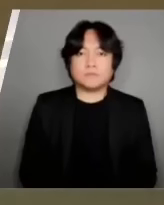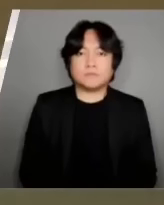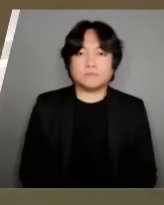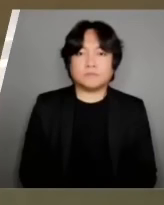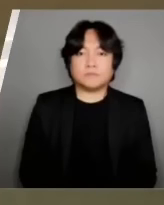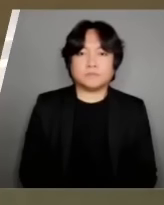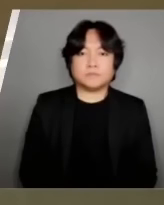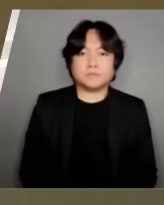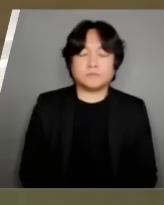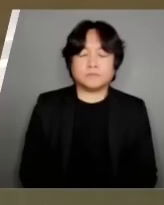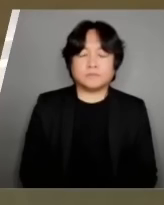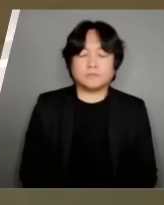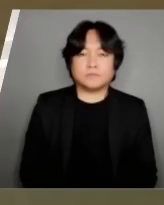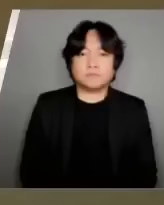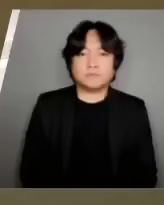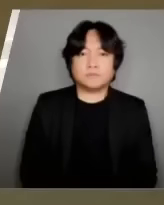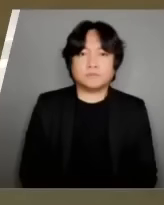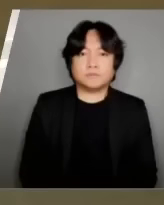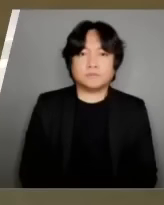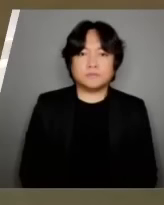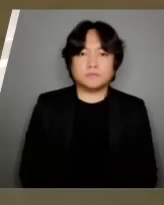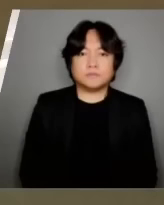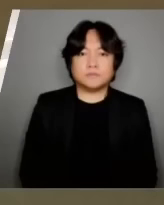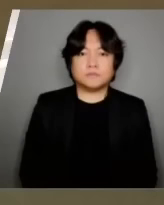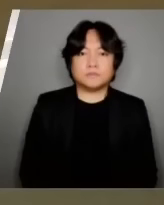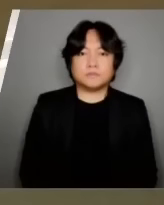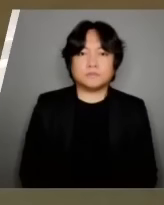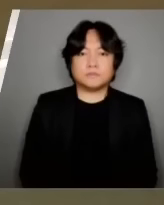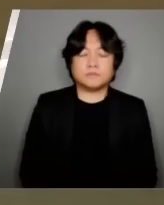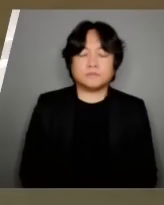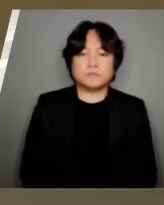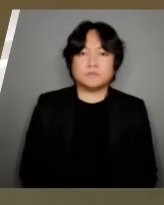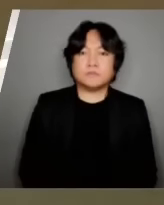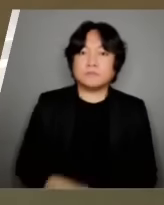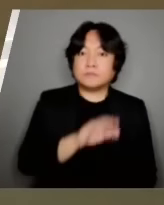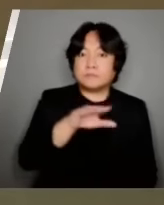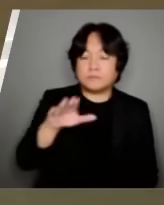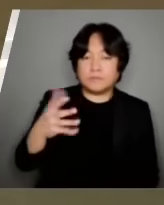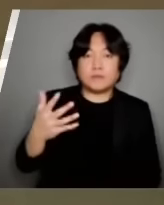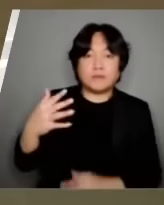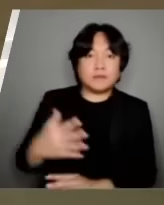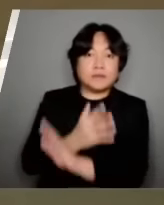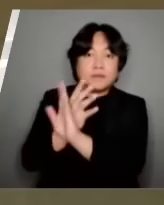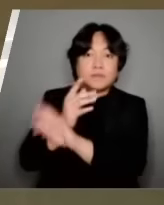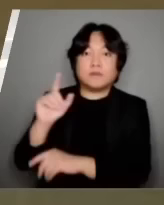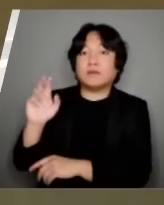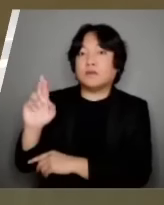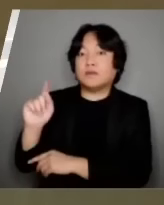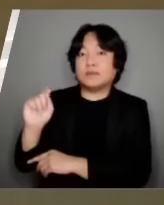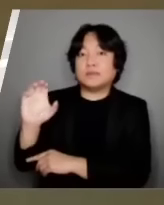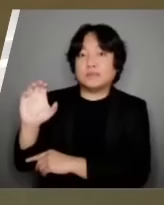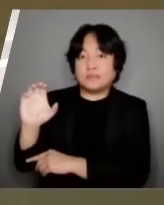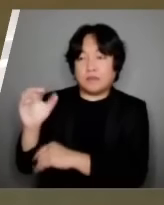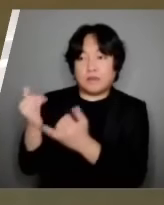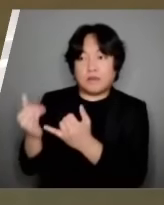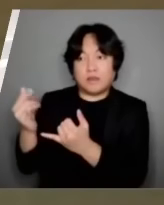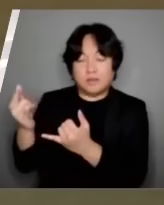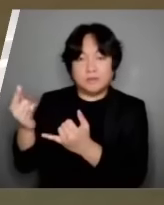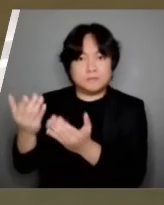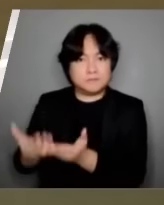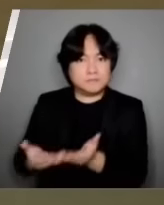Pia, dahil sa inilabas na supplemental and clarificatory order ng Davao RTC ngayong araw, hinihintay pa natin ang